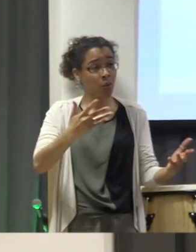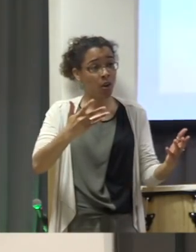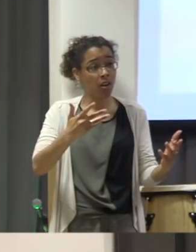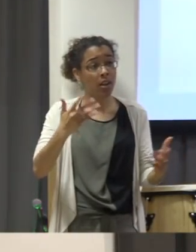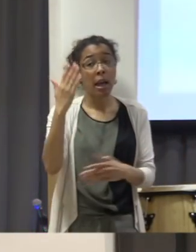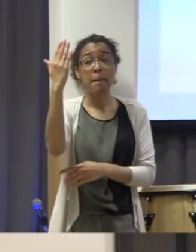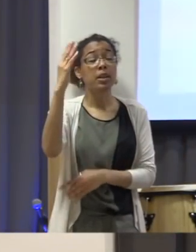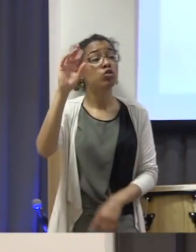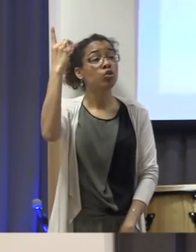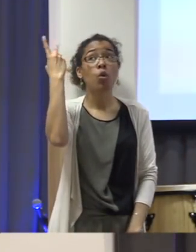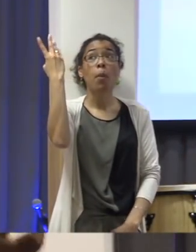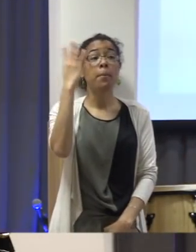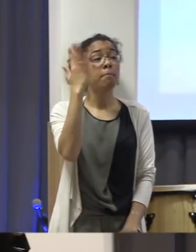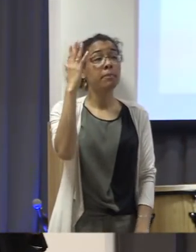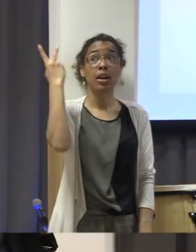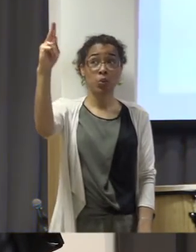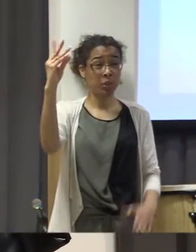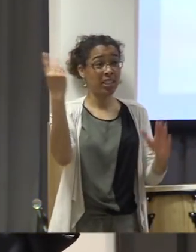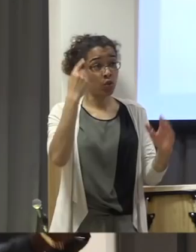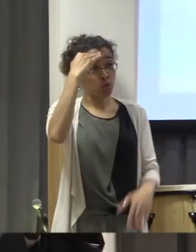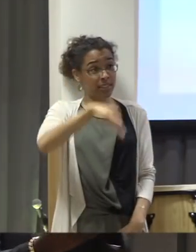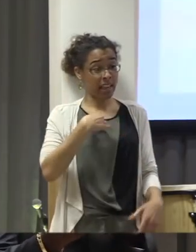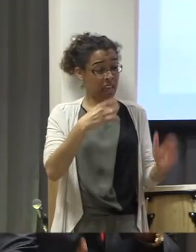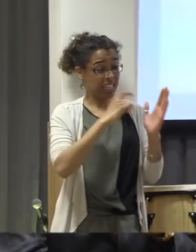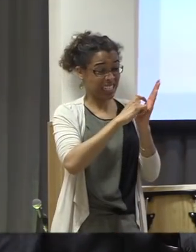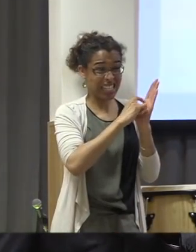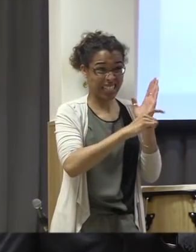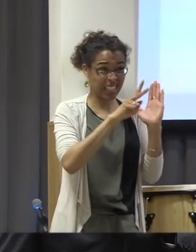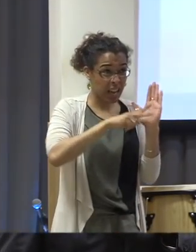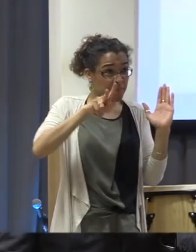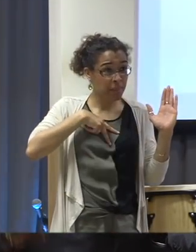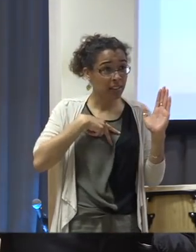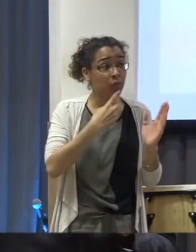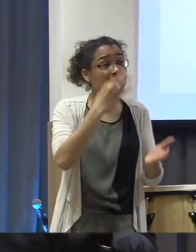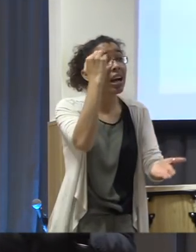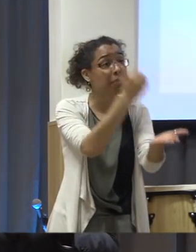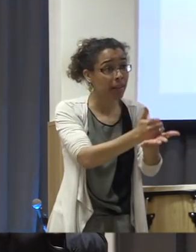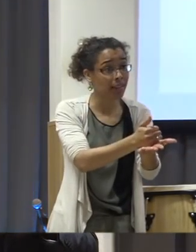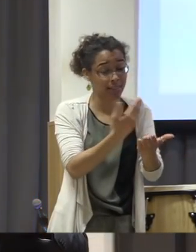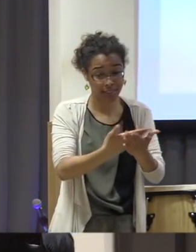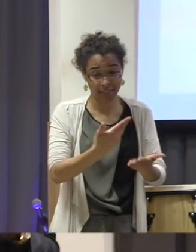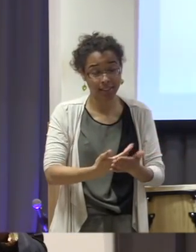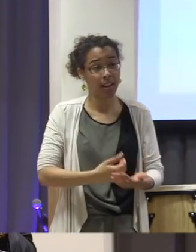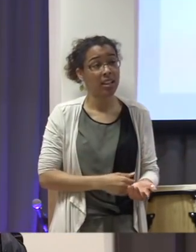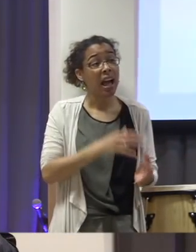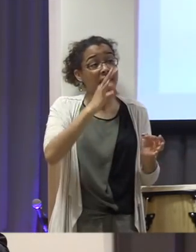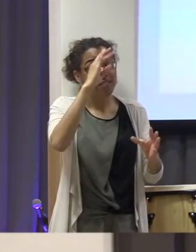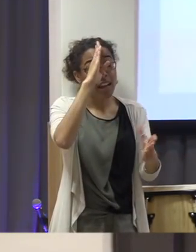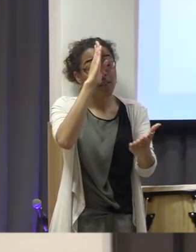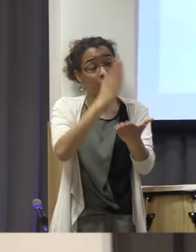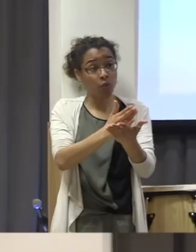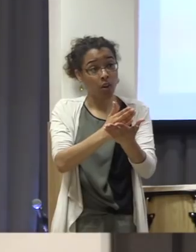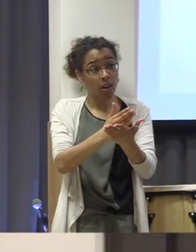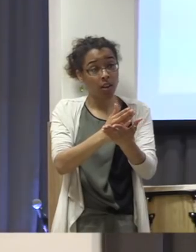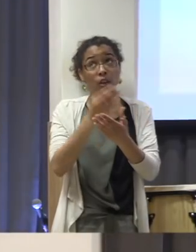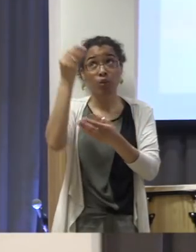sur le main de mon Dieu. Dites Amen. Amen. Dites vraiment Amen. Amen. Parce que ça part de la foi que Dieu te